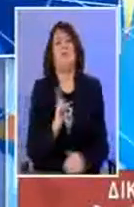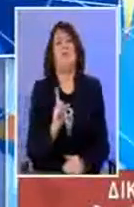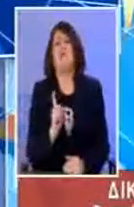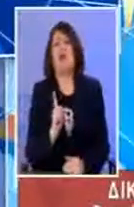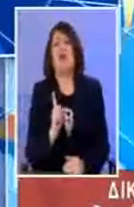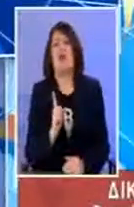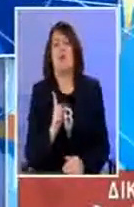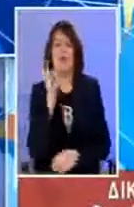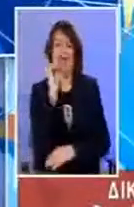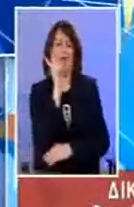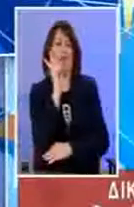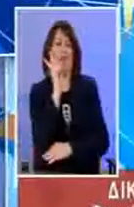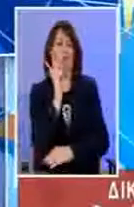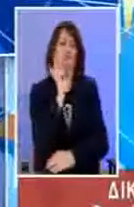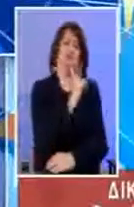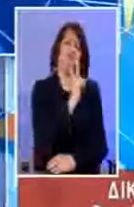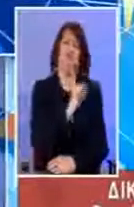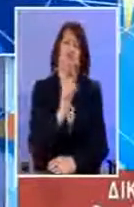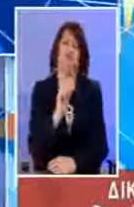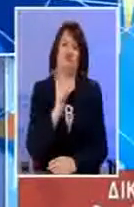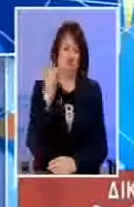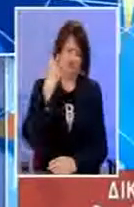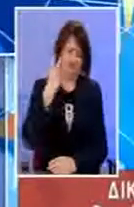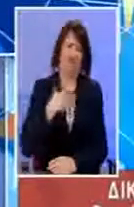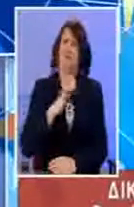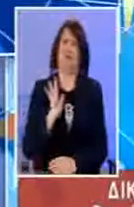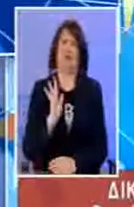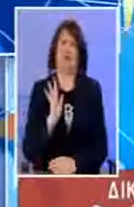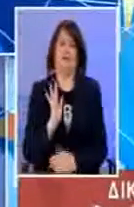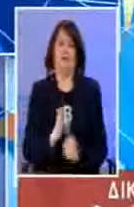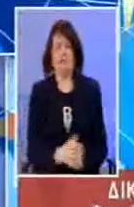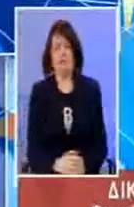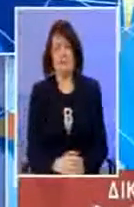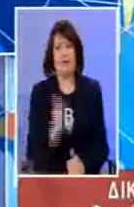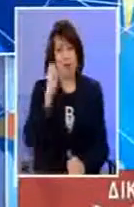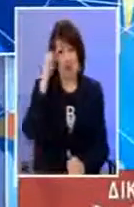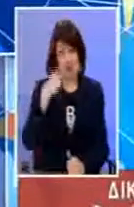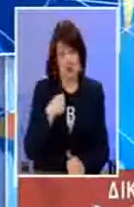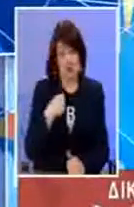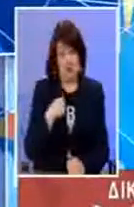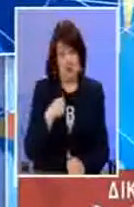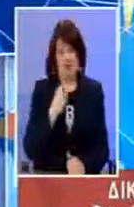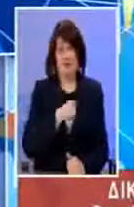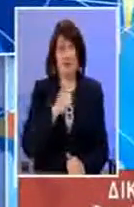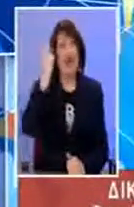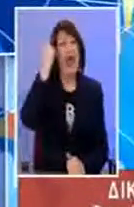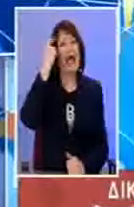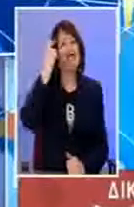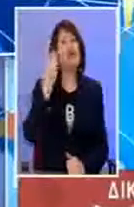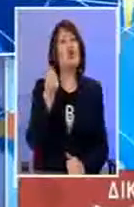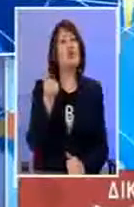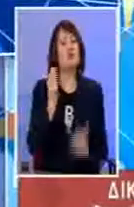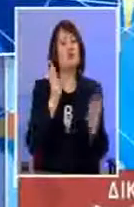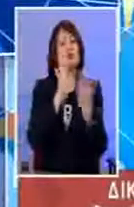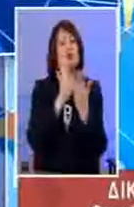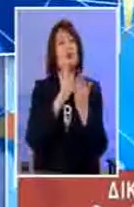σε κατηγορούν για αυτό που είσαι. Πρέπει λοιπόν, κατά τη γνώμη μου, να ανάξει η αντίληψη που βλέπουμε τα